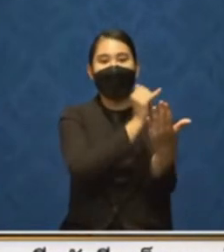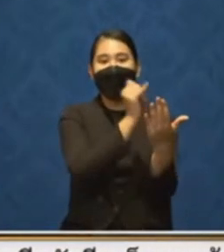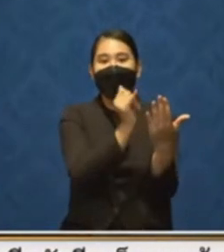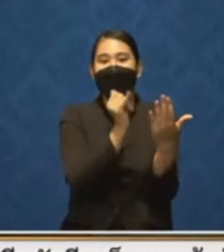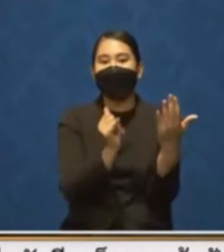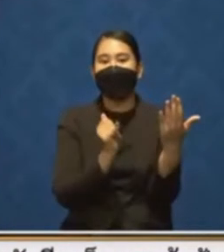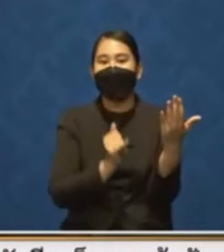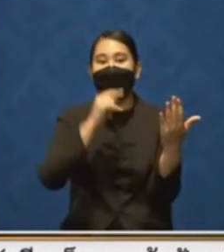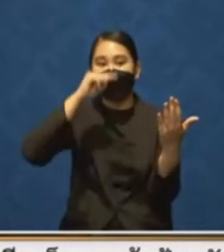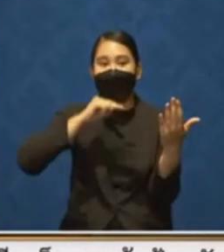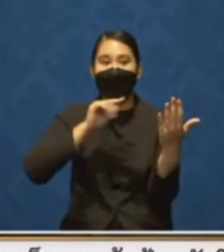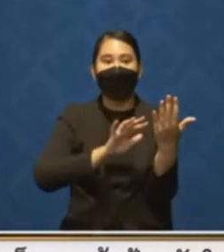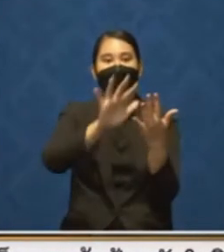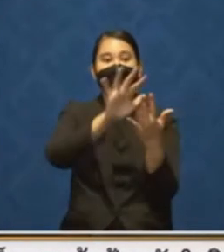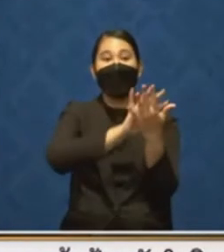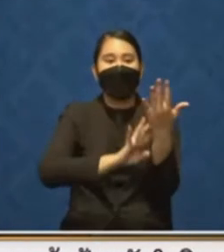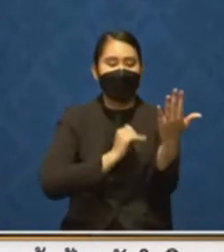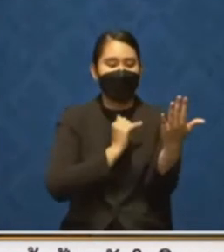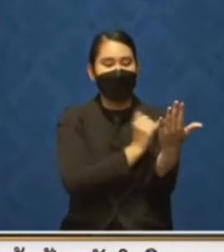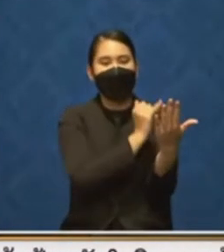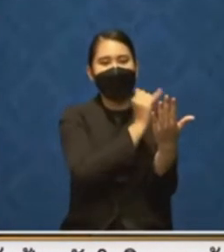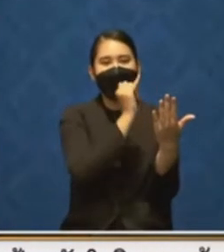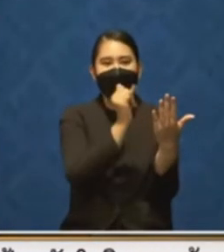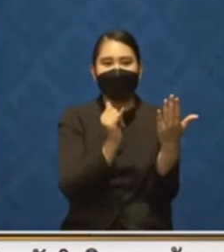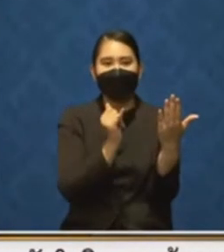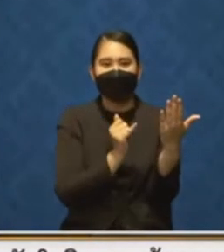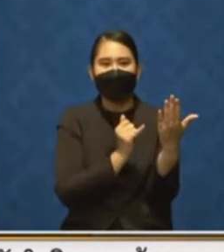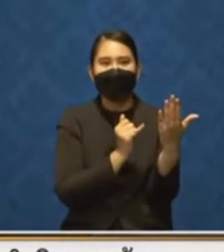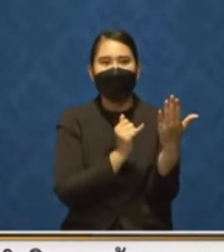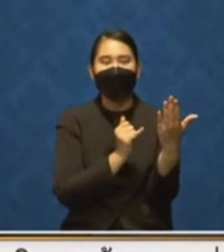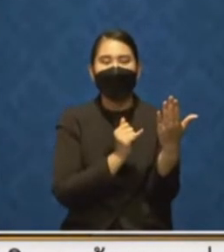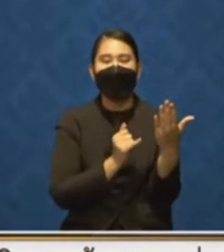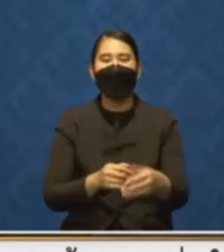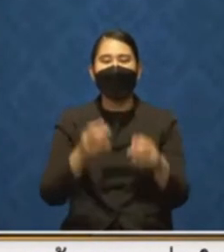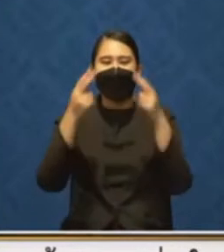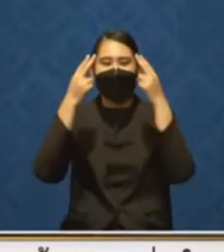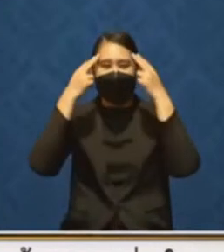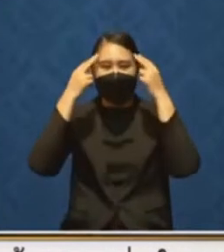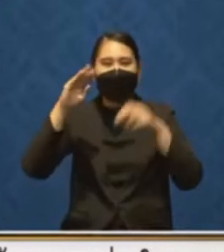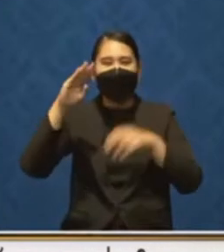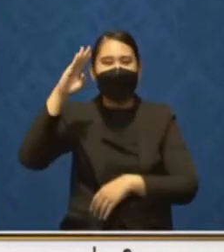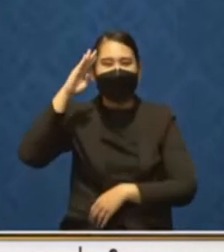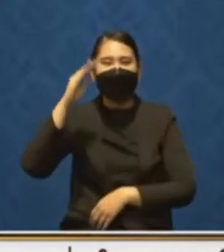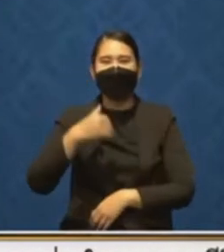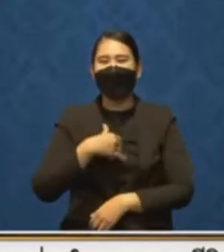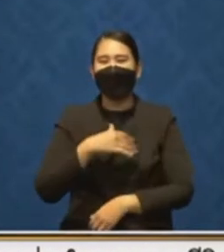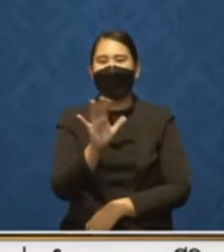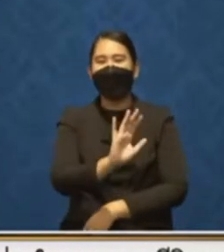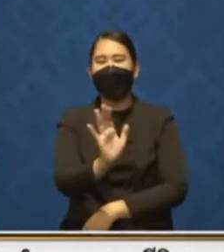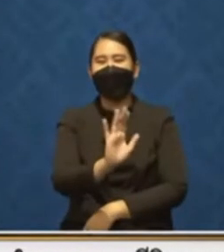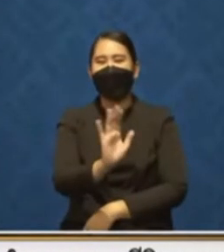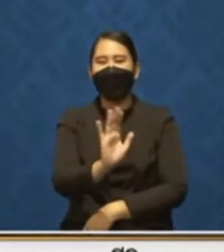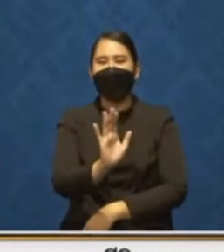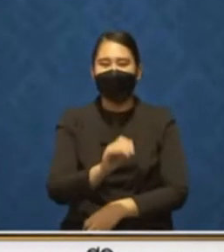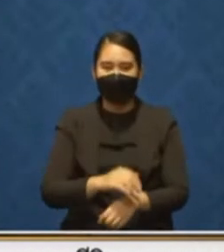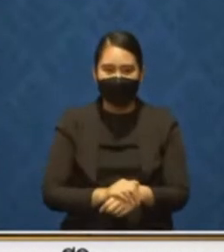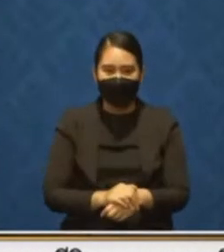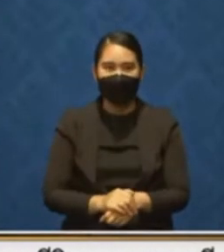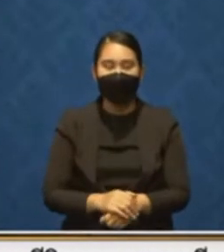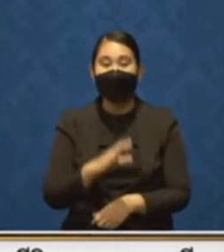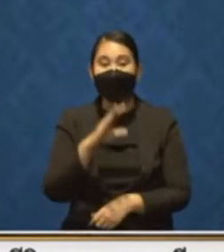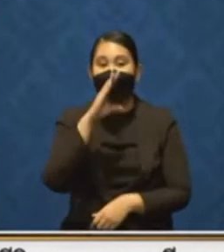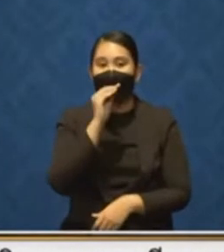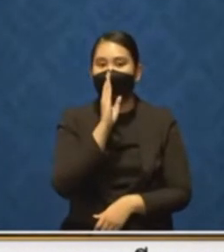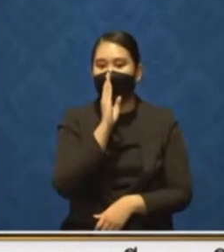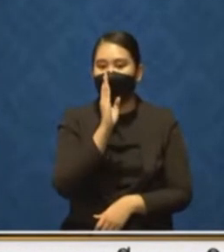ไทยนะครับไม่มีใครเอาคุณประยุทธ์แม้แต่คนเดียวต้องกล้าผู้ใช้นี้เลยครับนะก็ผู้ใช้